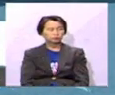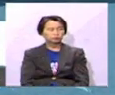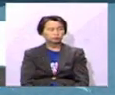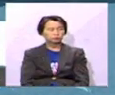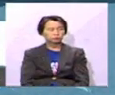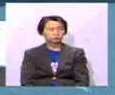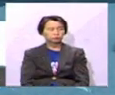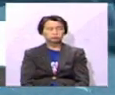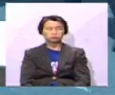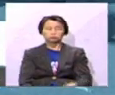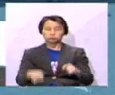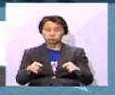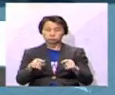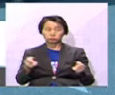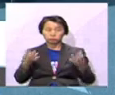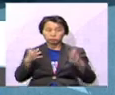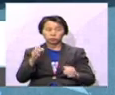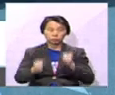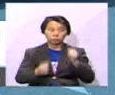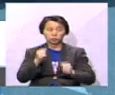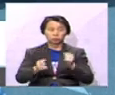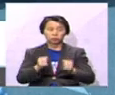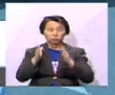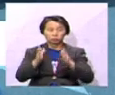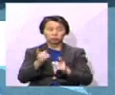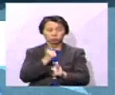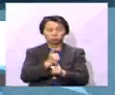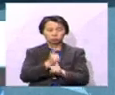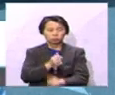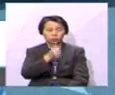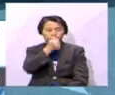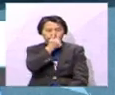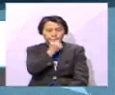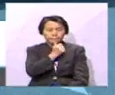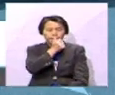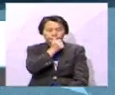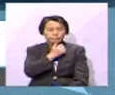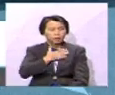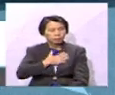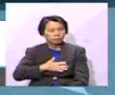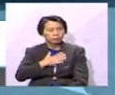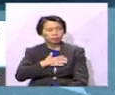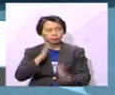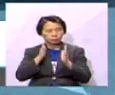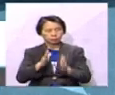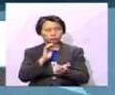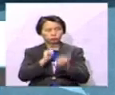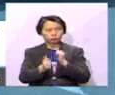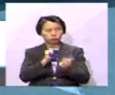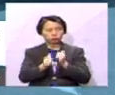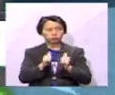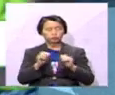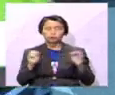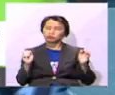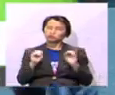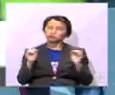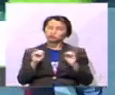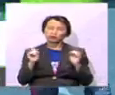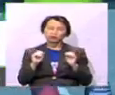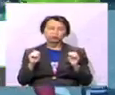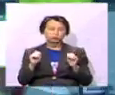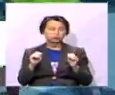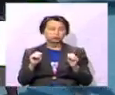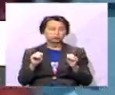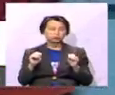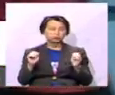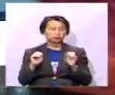Ini banyaknya orang berlarian ni adalah orang yang betul-betul tabah. Orang sport yang tidak ada,